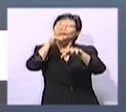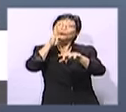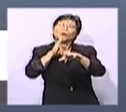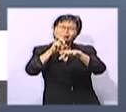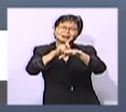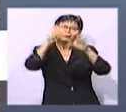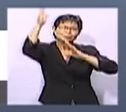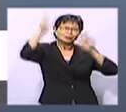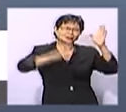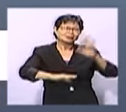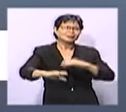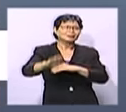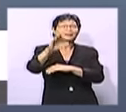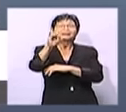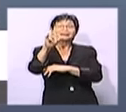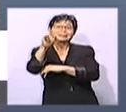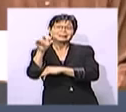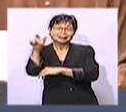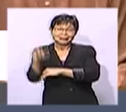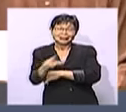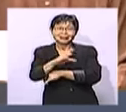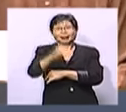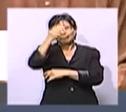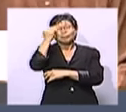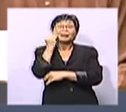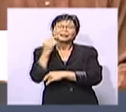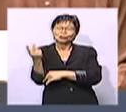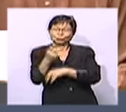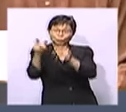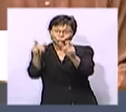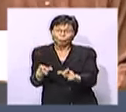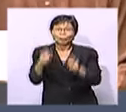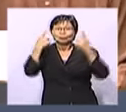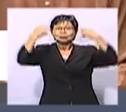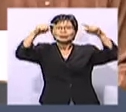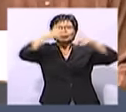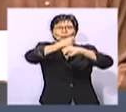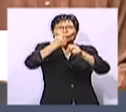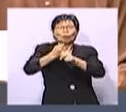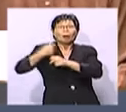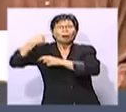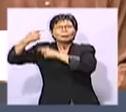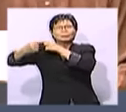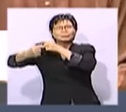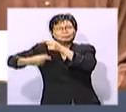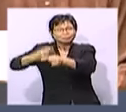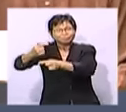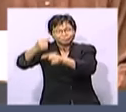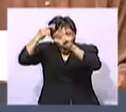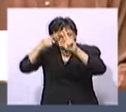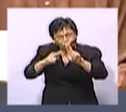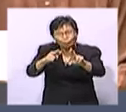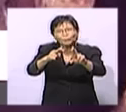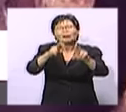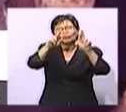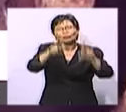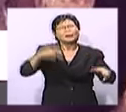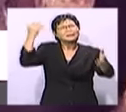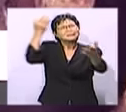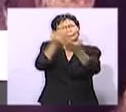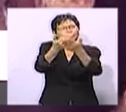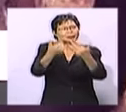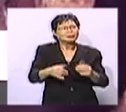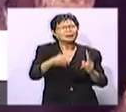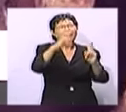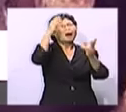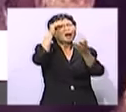ini. Tun Dr. Siti Hasmah dan Tun Dr. Mahathir berjaya membentuk legasi yang dihormati rakyat sehingga kini.